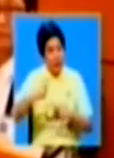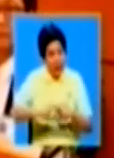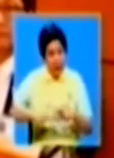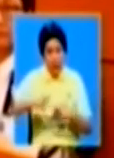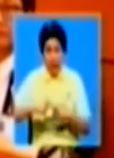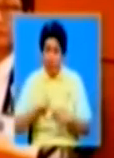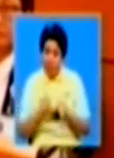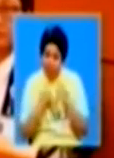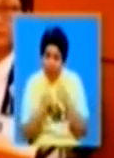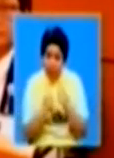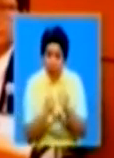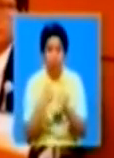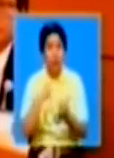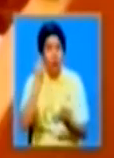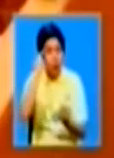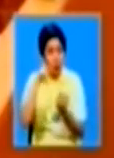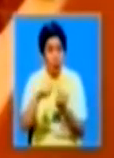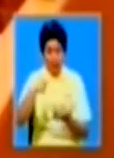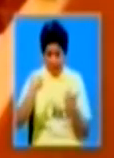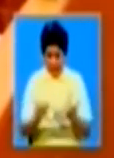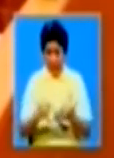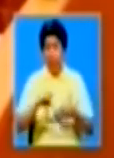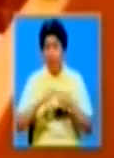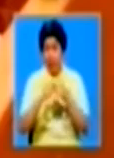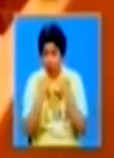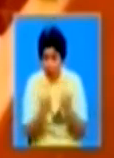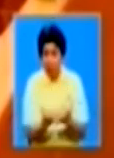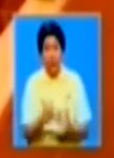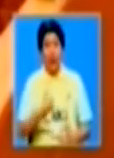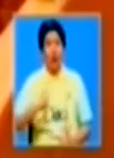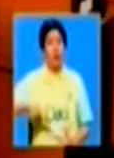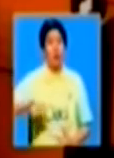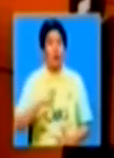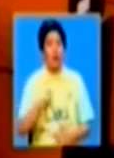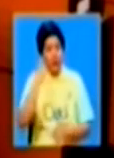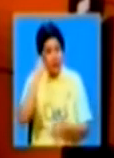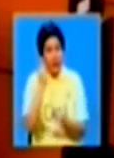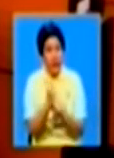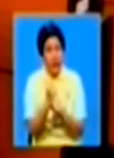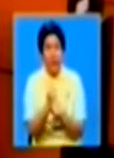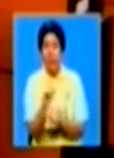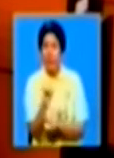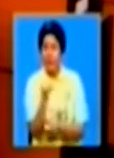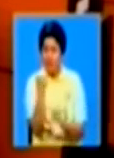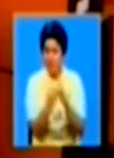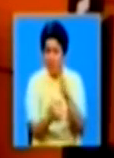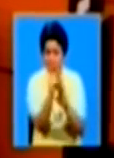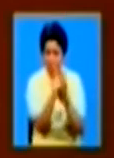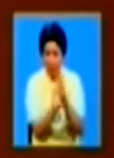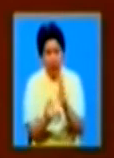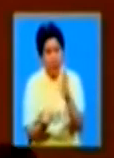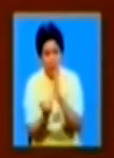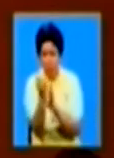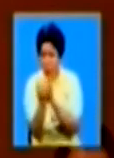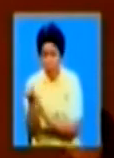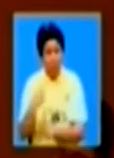ที่อยากจะเตรียมในการปรับเปลี่ยนเตรียมตัวเองเพื่อเข้าสู่การเลือกตั้งในอนาคตตรงนี้ก็บอกว่าขออย่าพึ่งสร้างความขัดแย้งขอให้เอาปัญหาของ